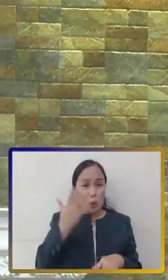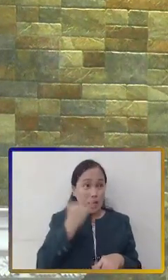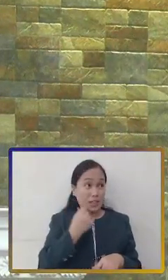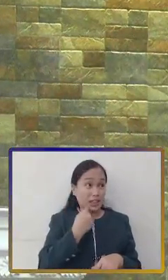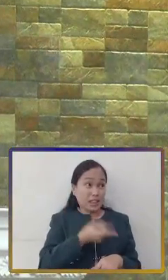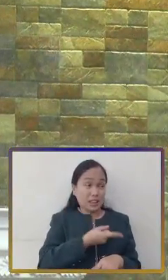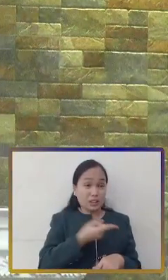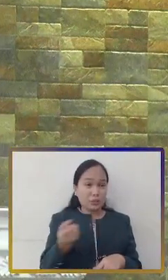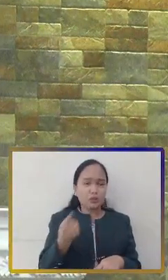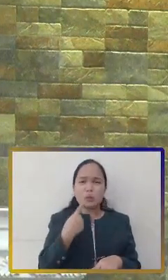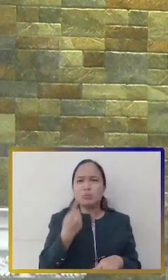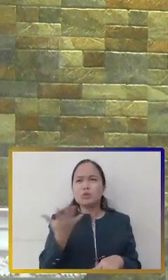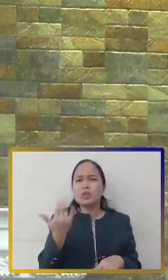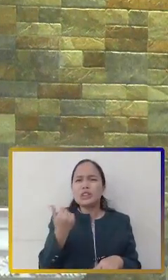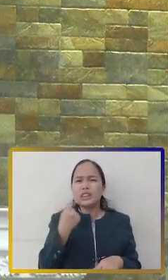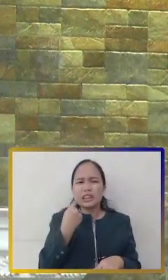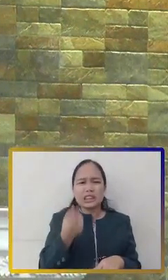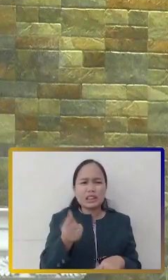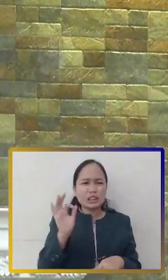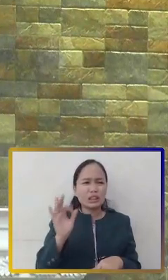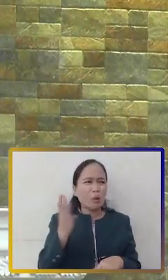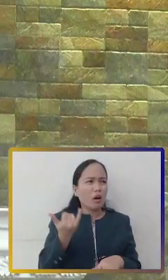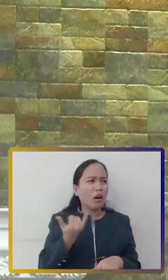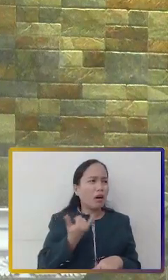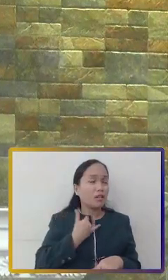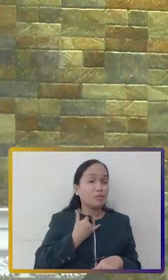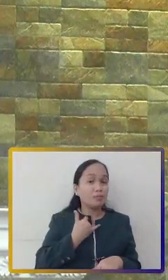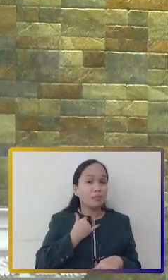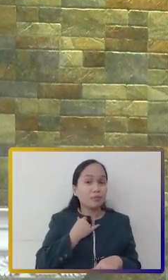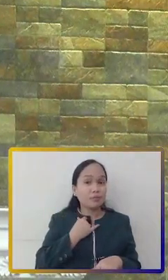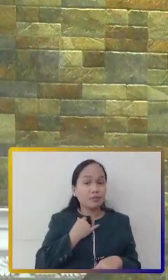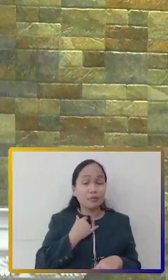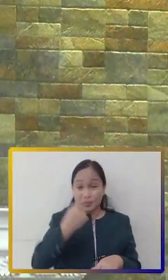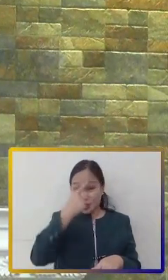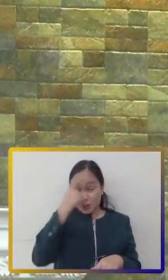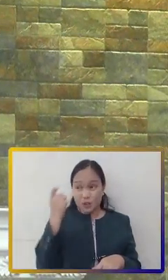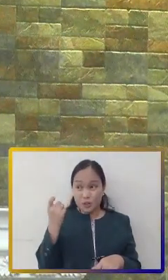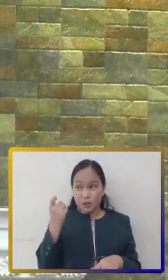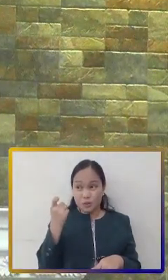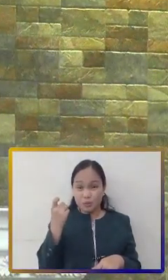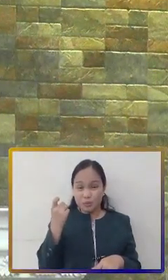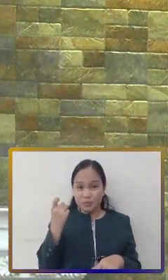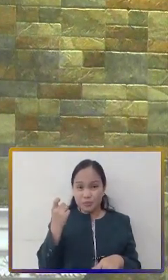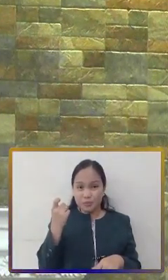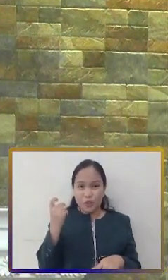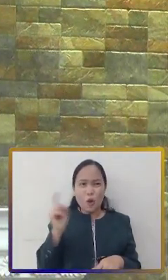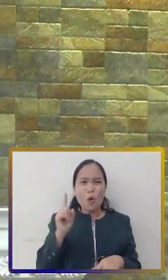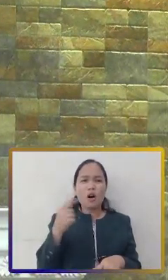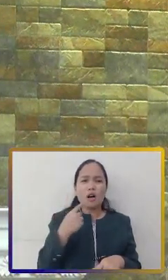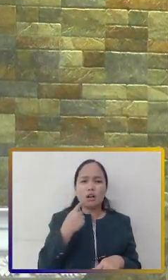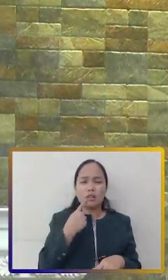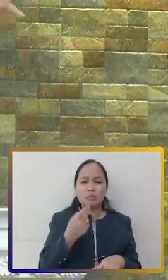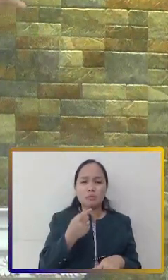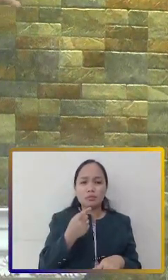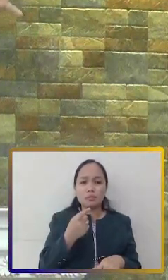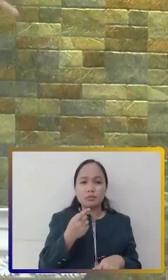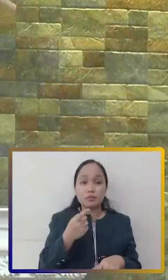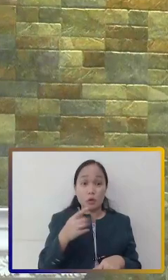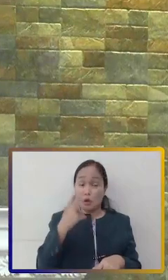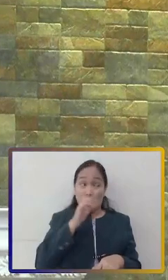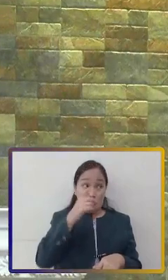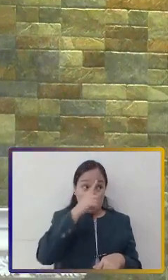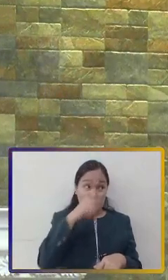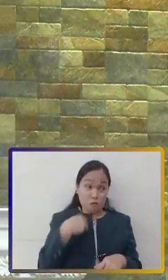I'm telling you this, it's because, mga kapatid, ito po'y madalas po na, ito po'y sasabihin ko po sa inyo, not because membro tayo